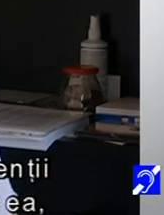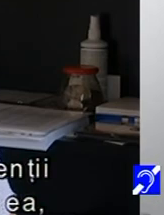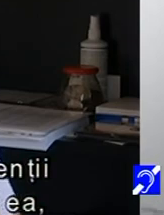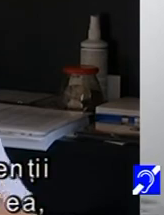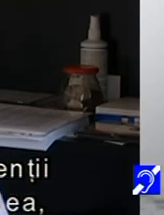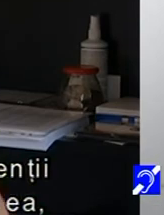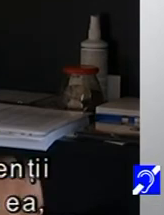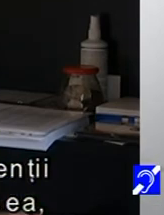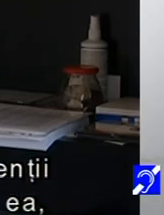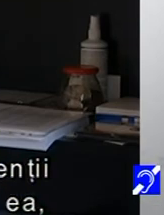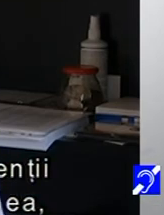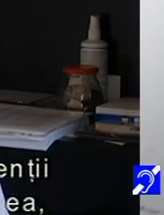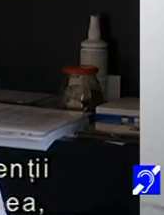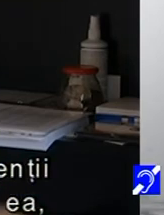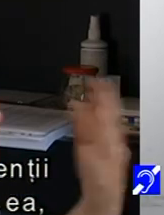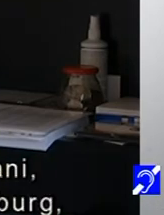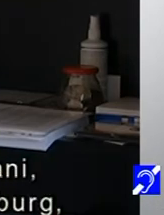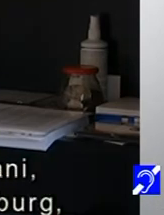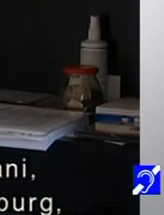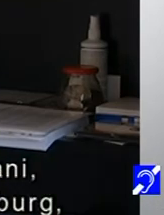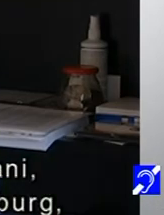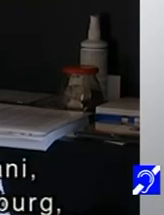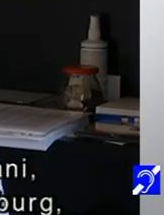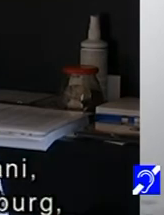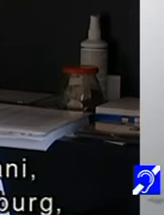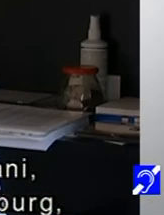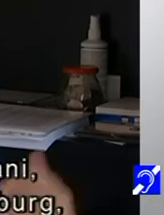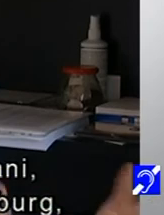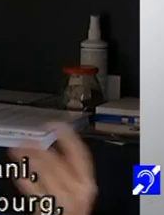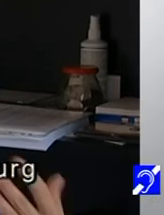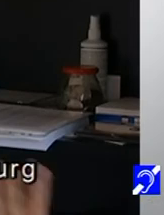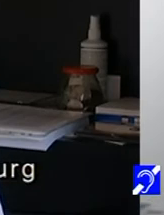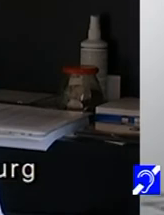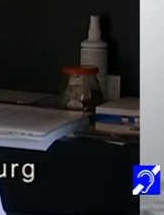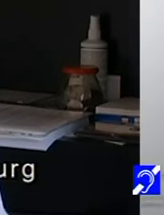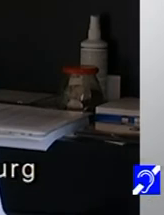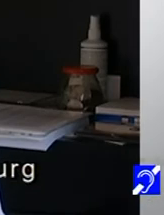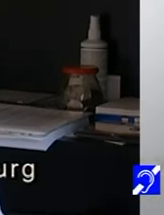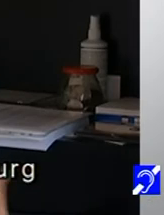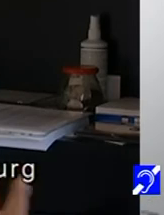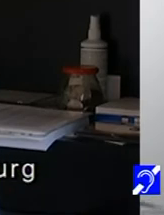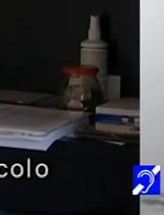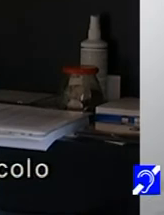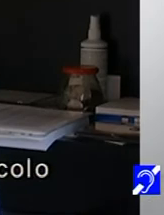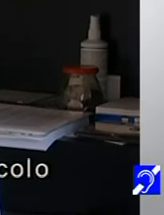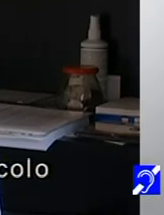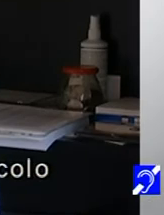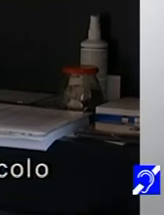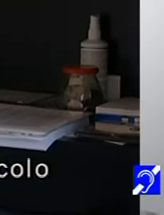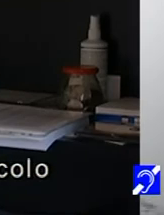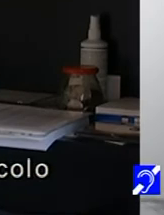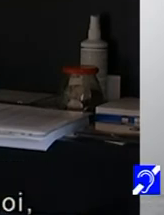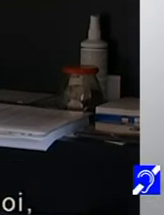zwei Jahre bei uns studieren, ein Jahr in Magdeburg oder die Magdeburger studieren halt zwei Jahre in Magdeburg, ein Jahr bei uns und am Ende bekommen sie